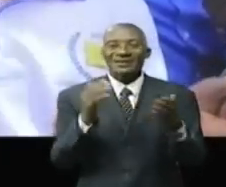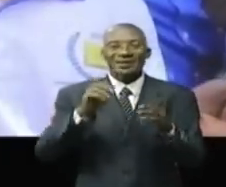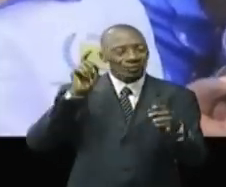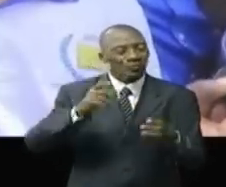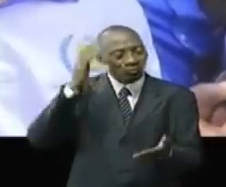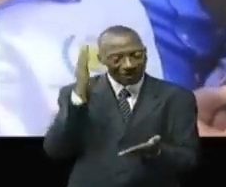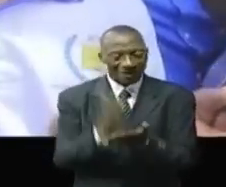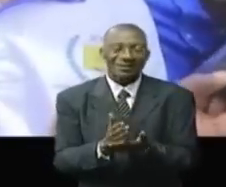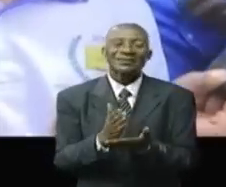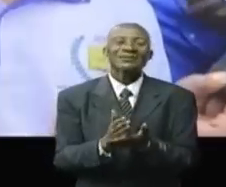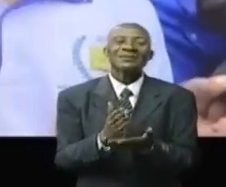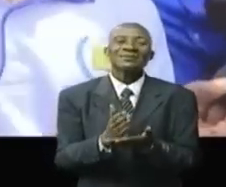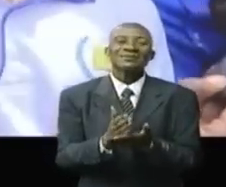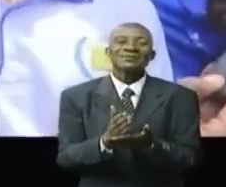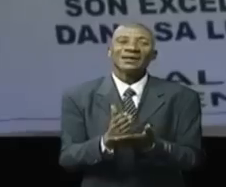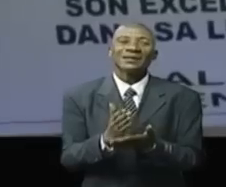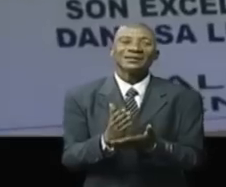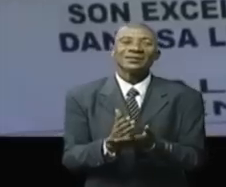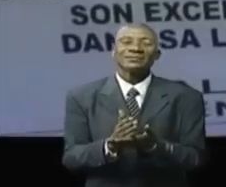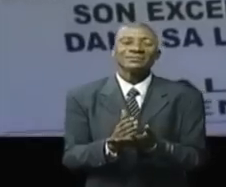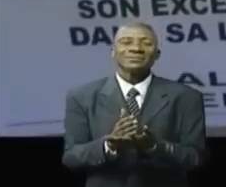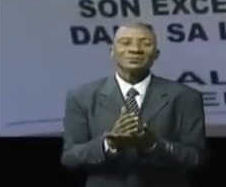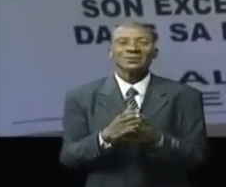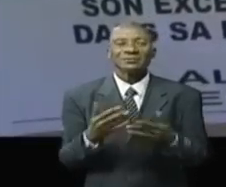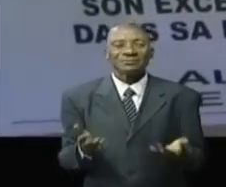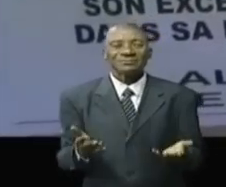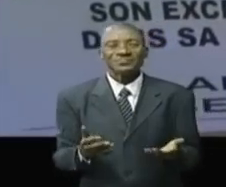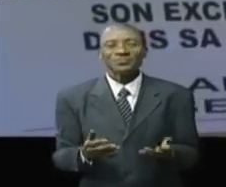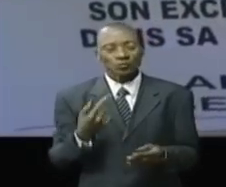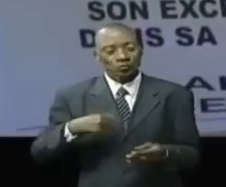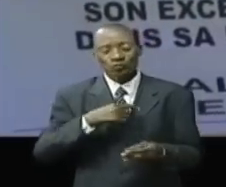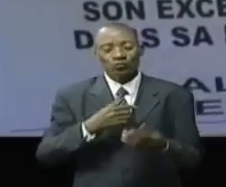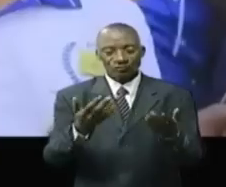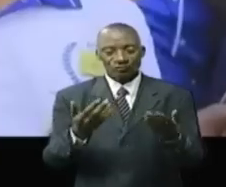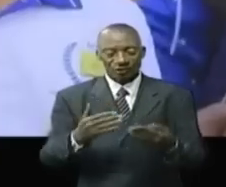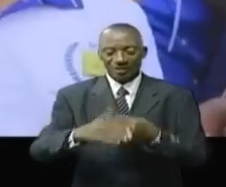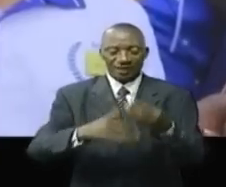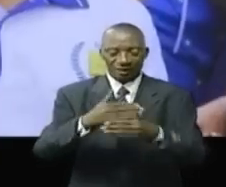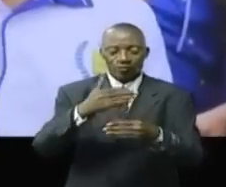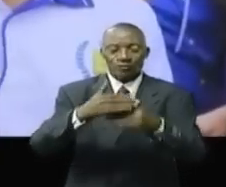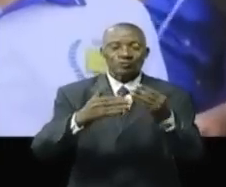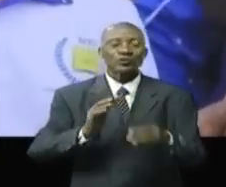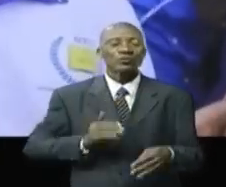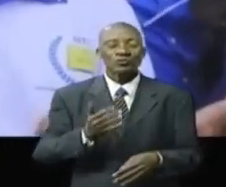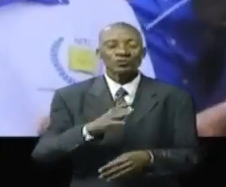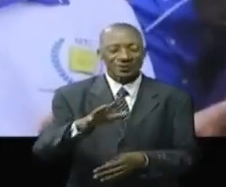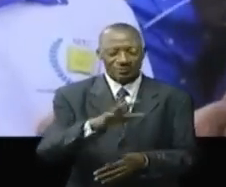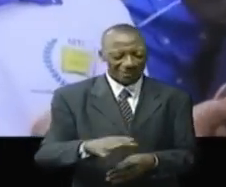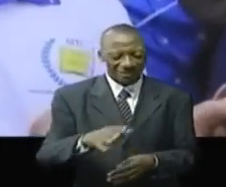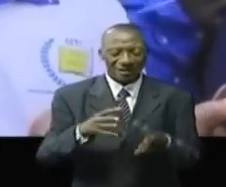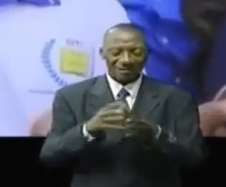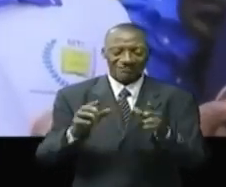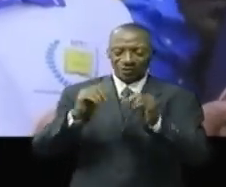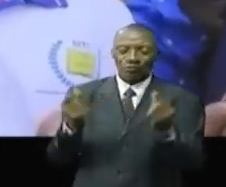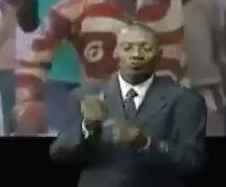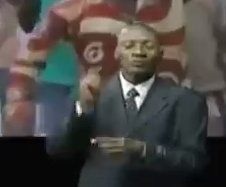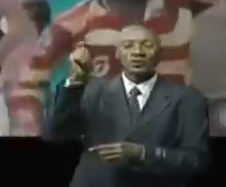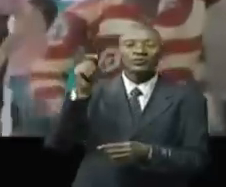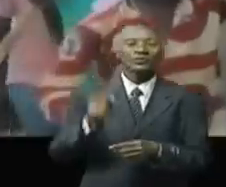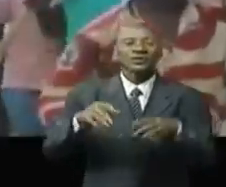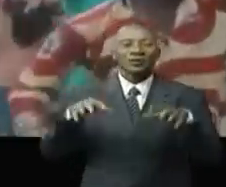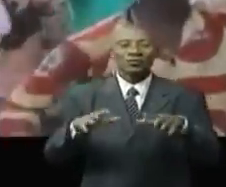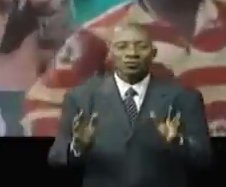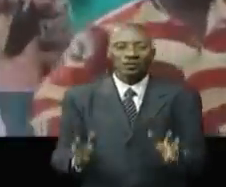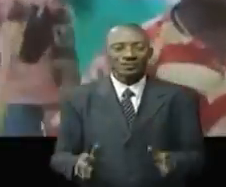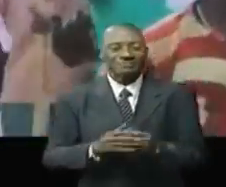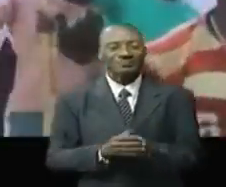L'autorité suprême ne doit pas traîner pour les révoquer de notre armée congolaise. y compris dans la police et les services de sécurité. Deux